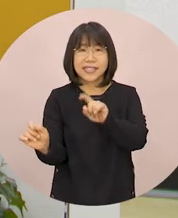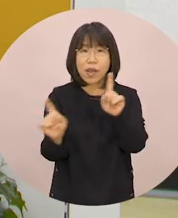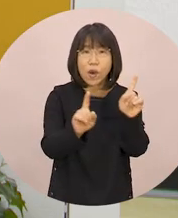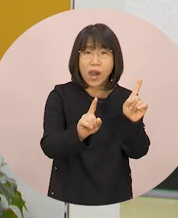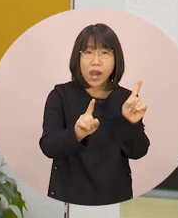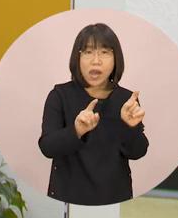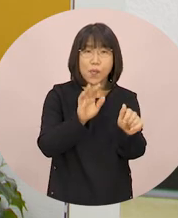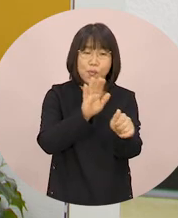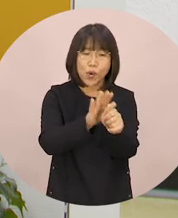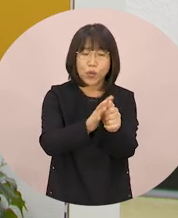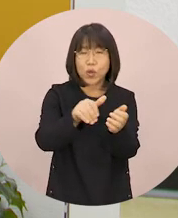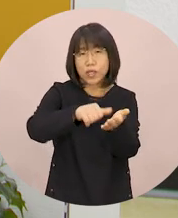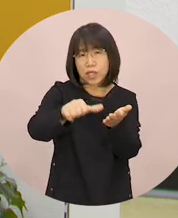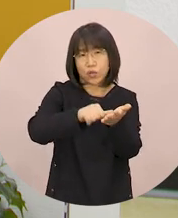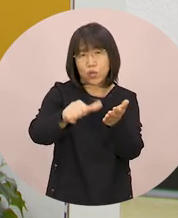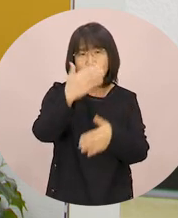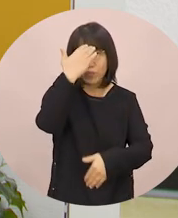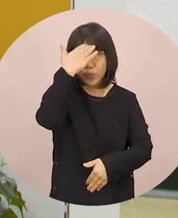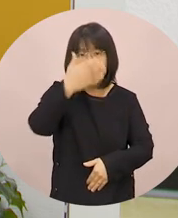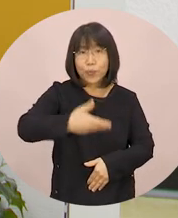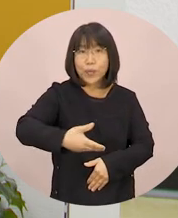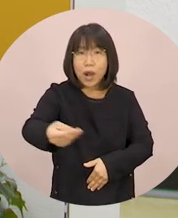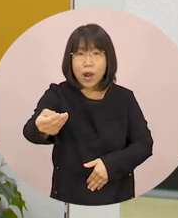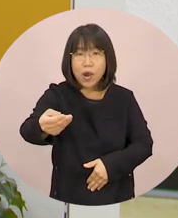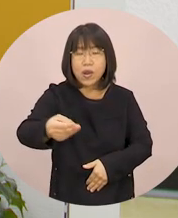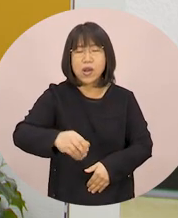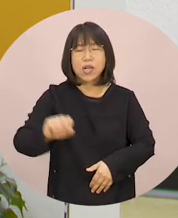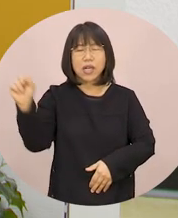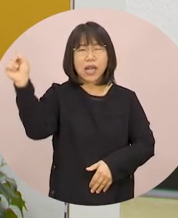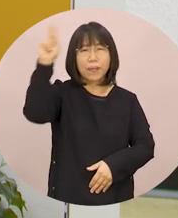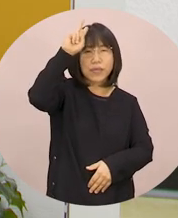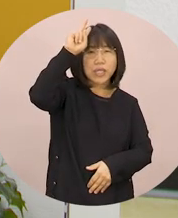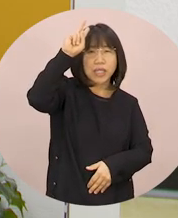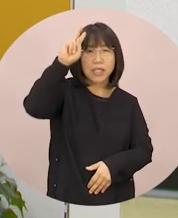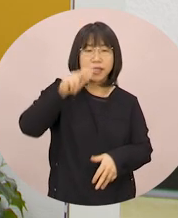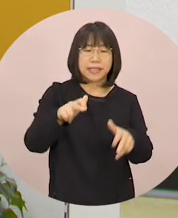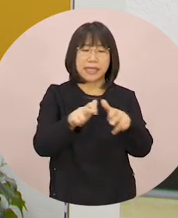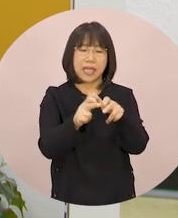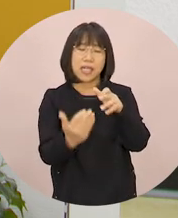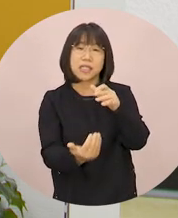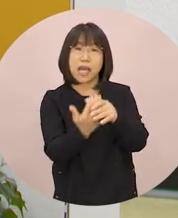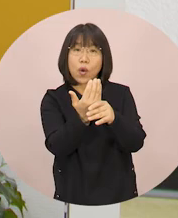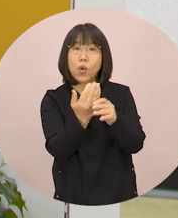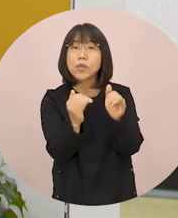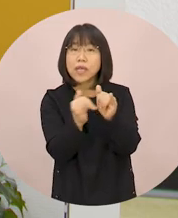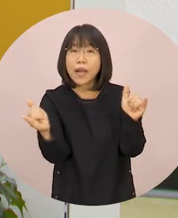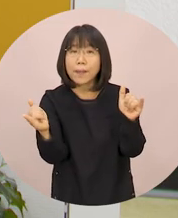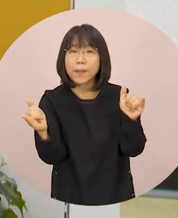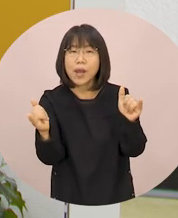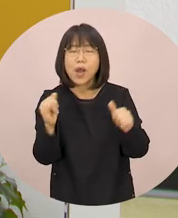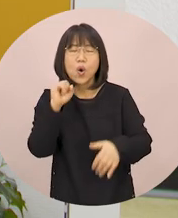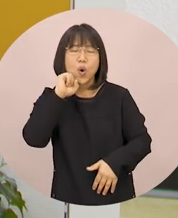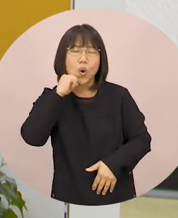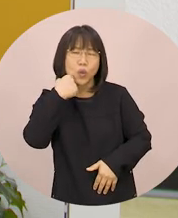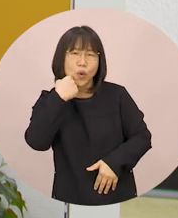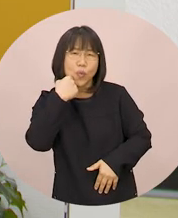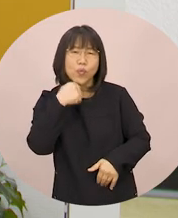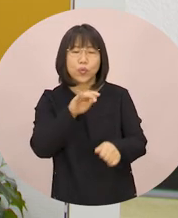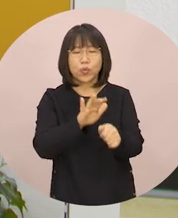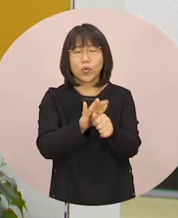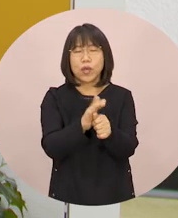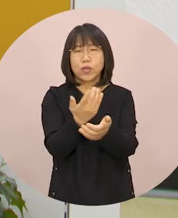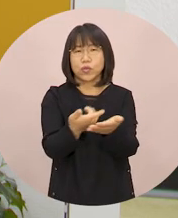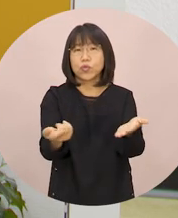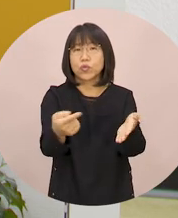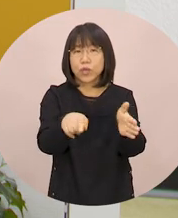재활보조기구 무료 대여 서비스 사업은 한시적으로 재활보조기구가 필요한 지역주민의 불편함을 해소해